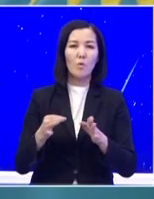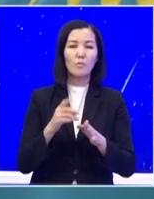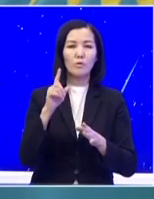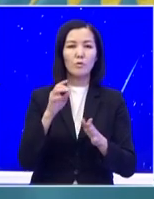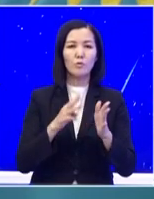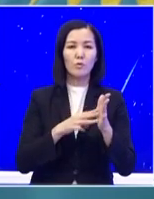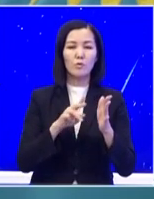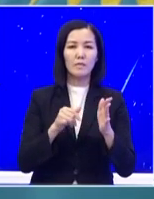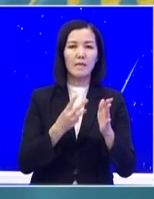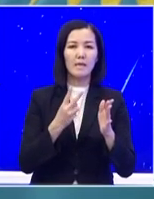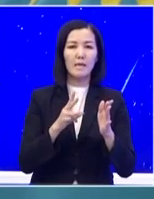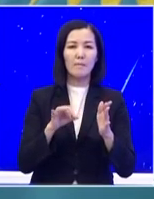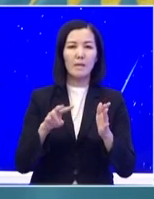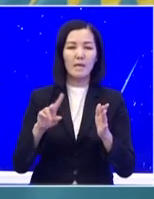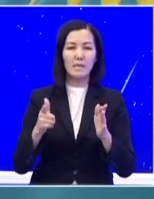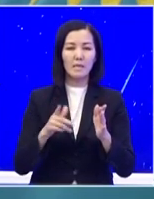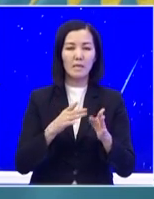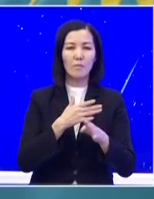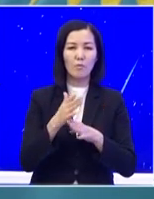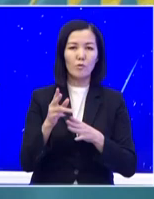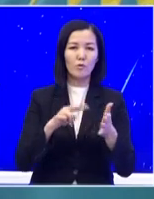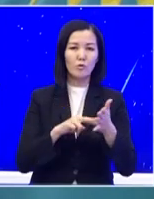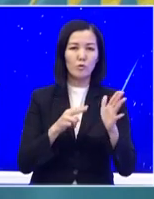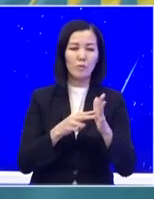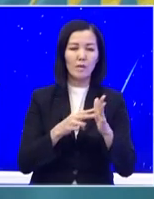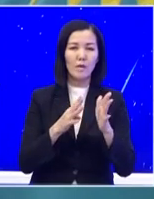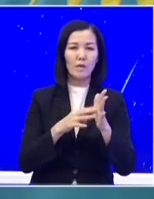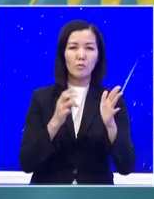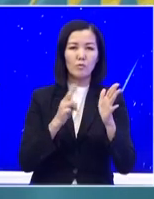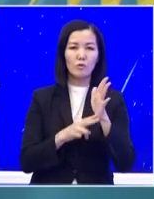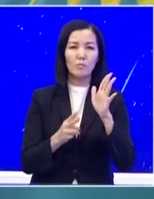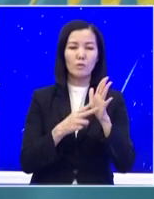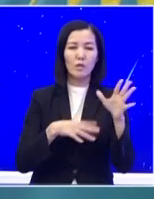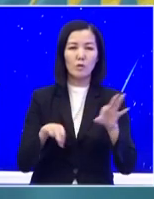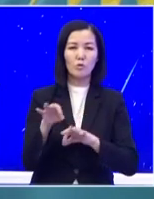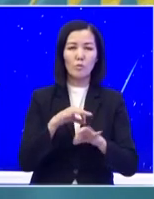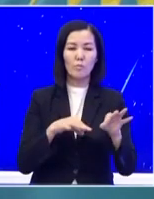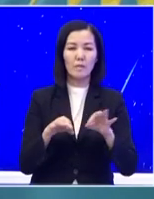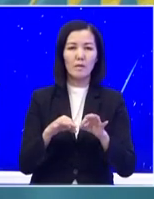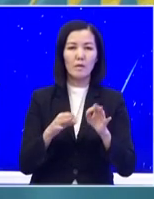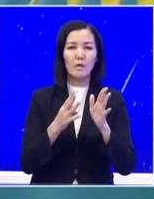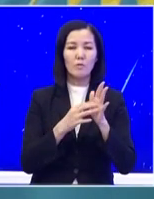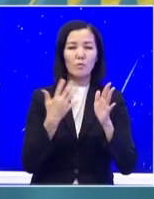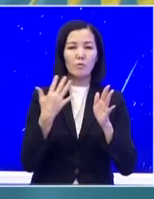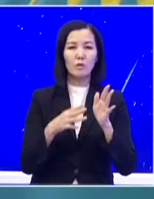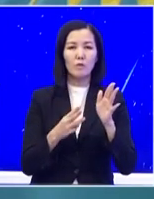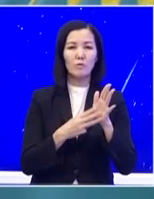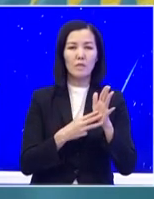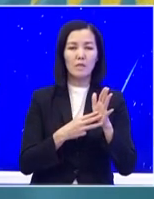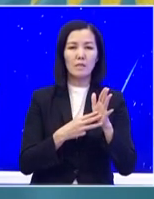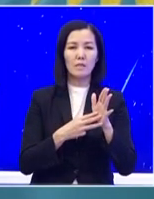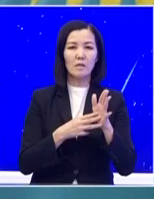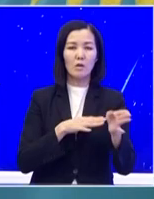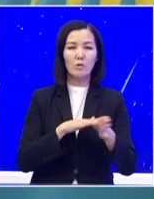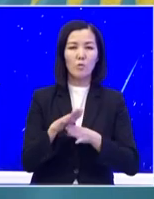109,2 миллиард теңге бөлінді. Жоспарланған 977 жобаның 958-інде жұмыс